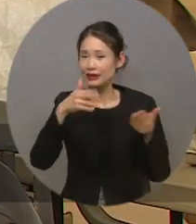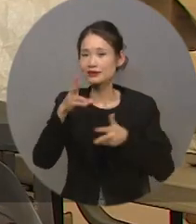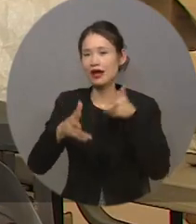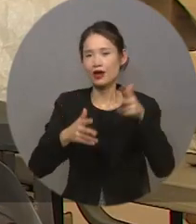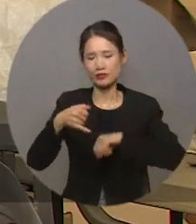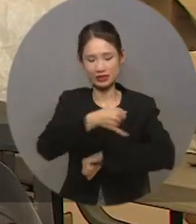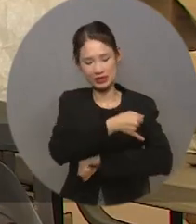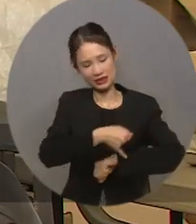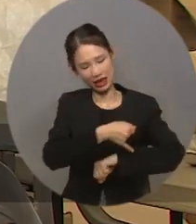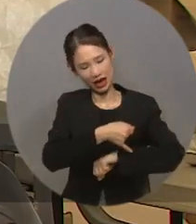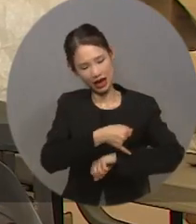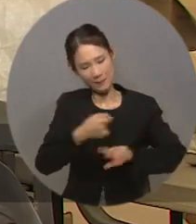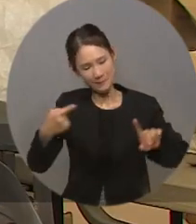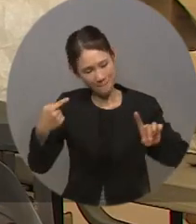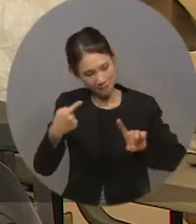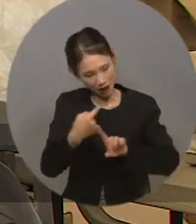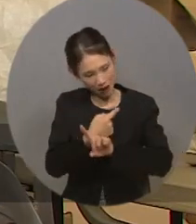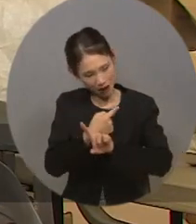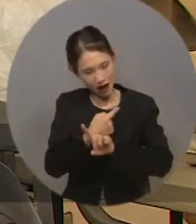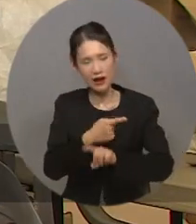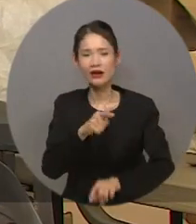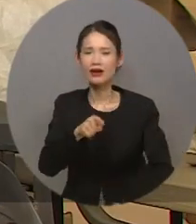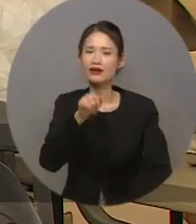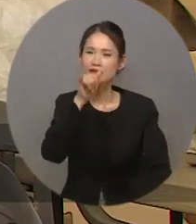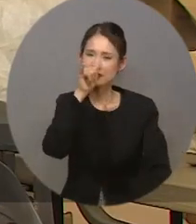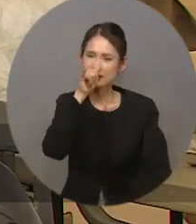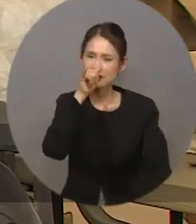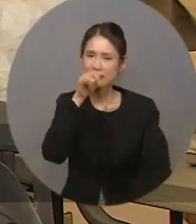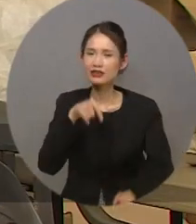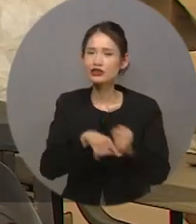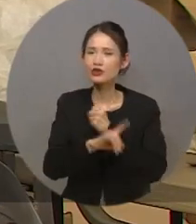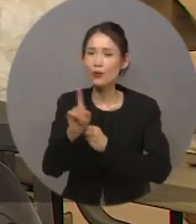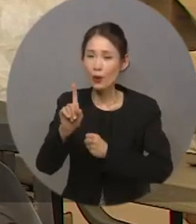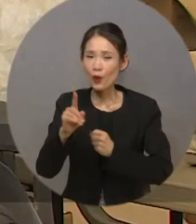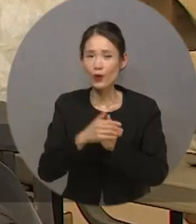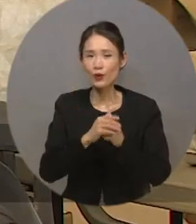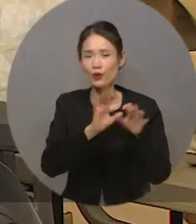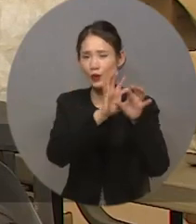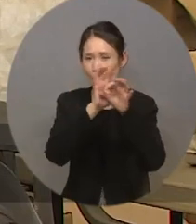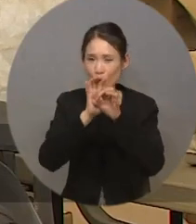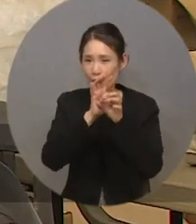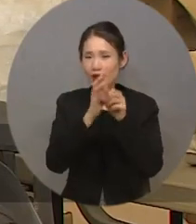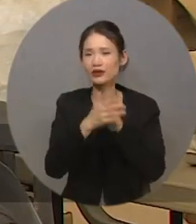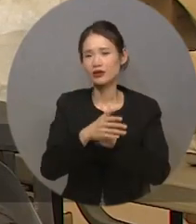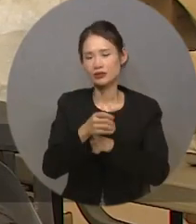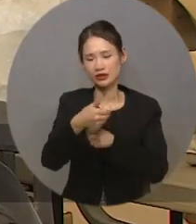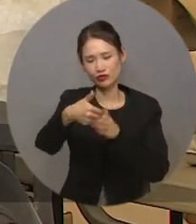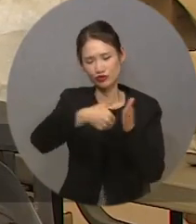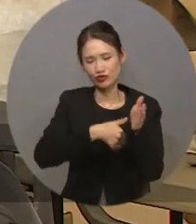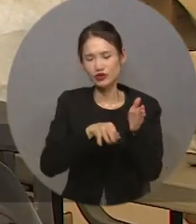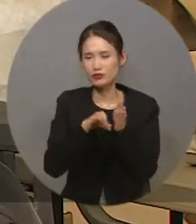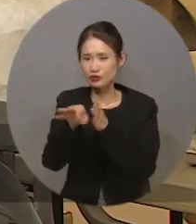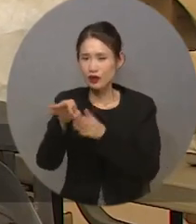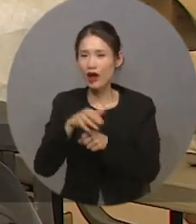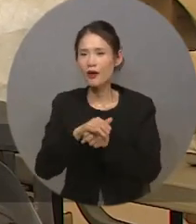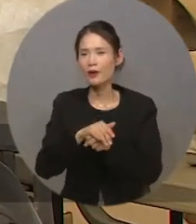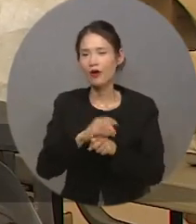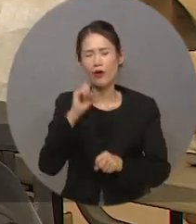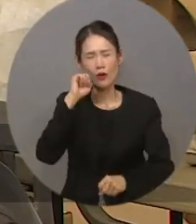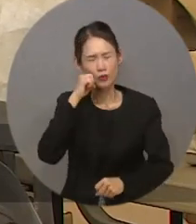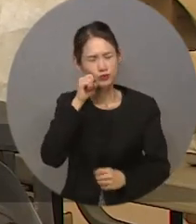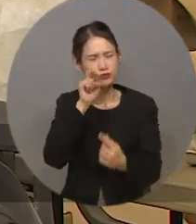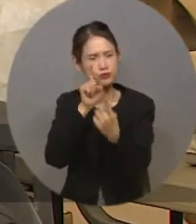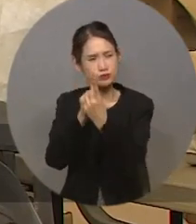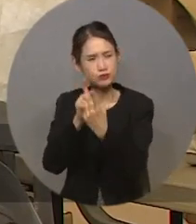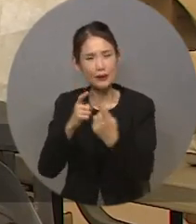디자인 사업으로 전향하게 되는 부분들도 코로나로 인해서 수입 수출에 대한 이렇게 어려움들이 많이 발생을 했었습니다.